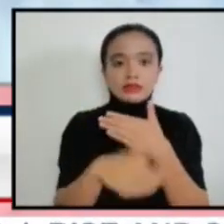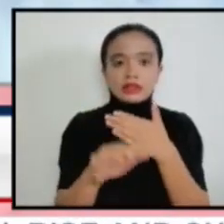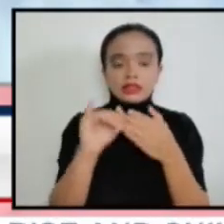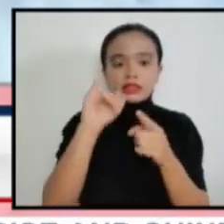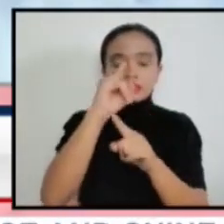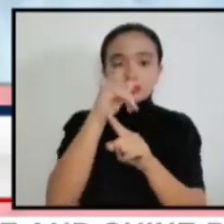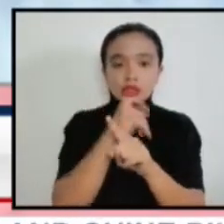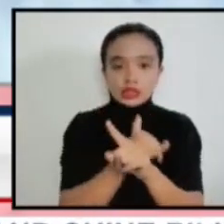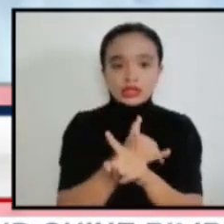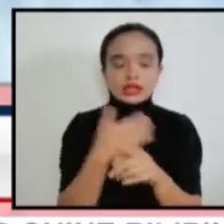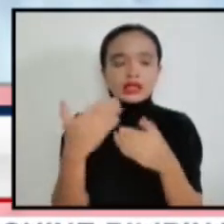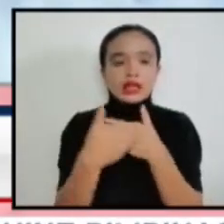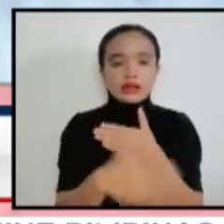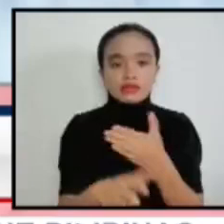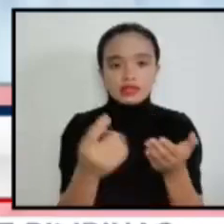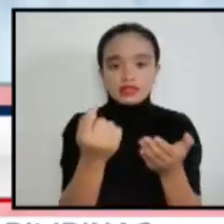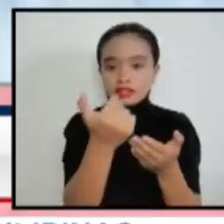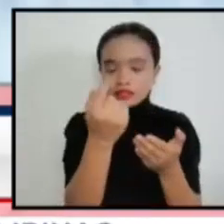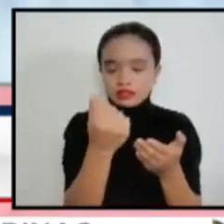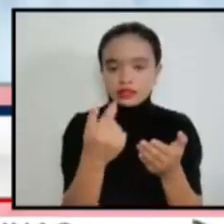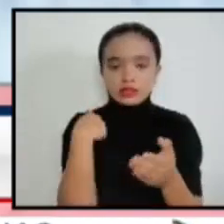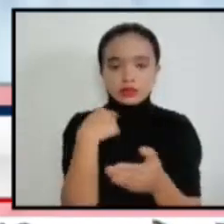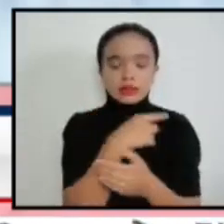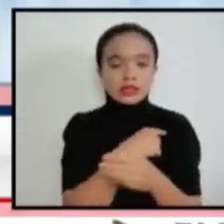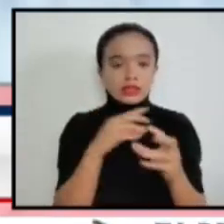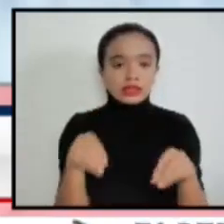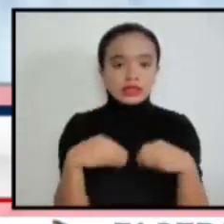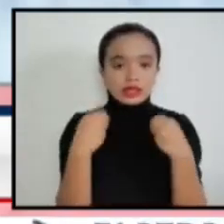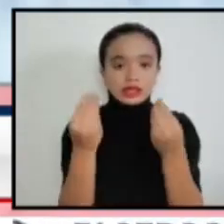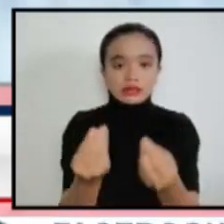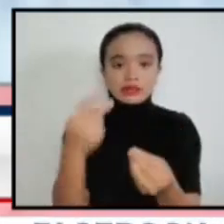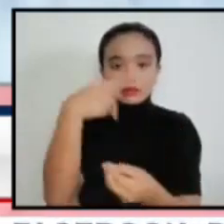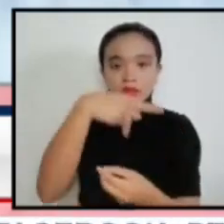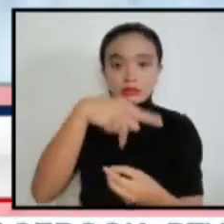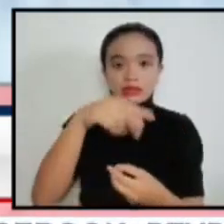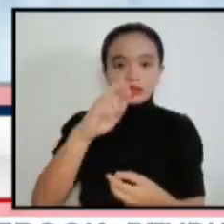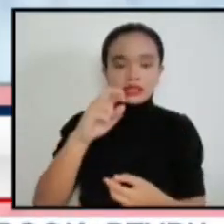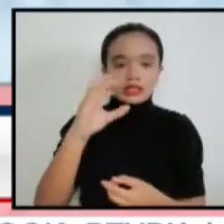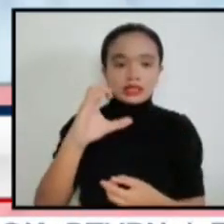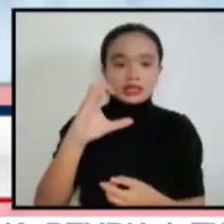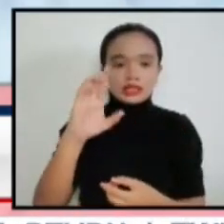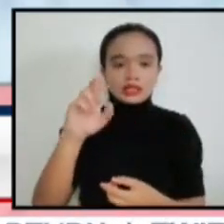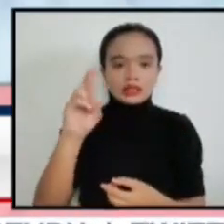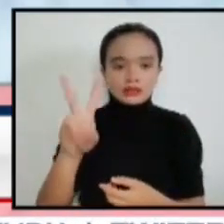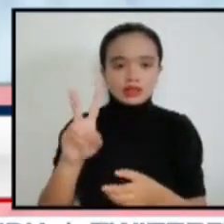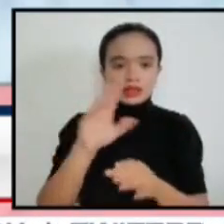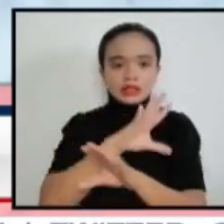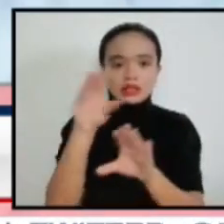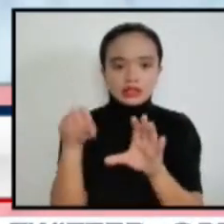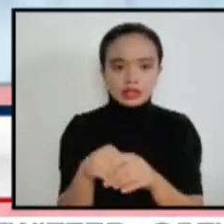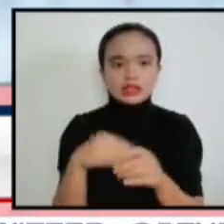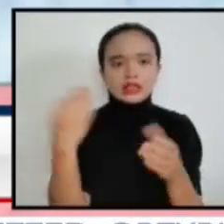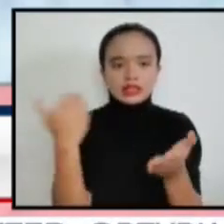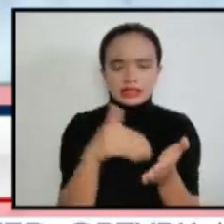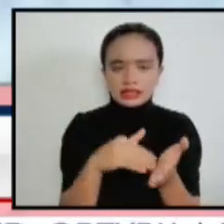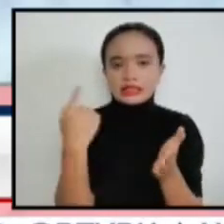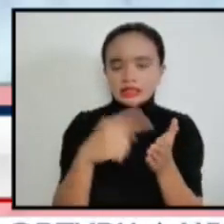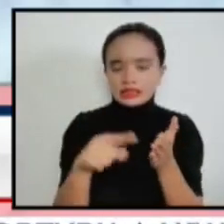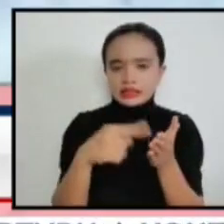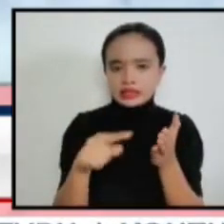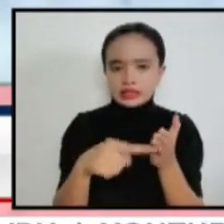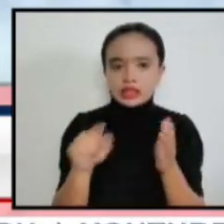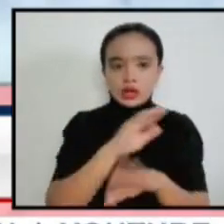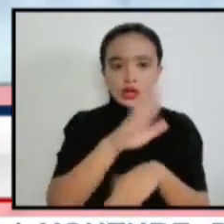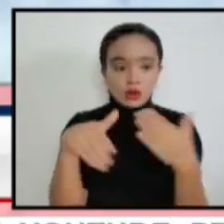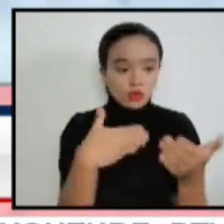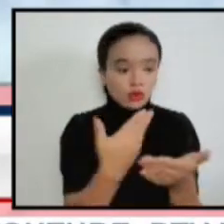nitong malinis na ng June, bibigyan namin ng kopya ang PPCRB at ang NAFREL. Kasama namin sila, checkin po uli namin lahat ba ng nasa